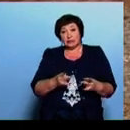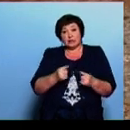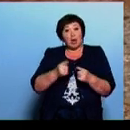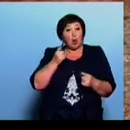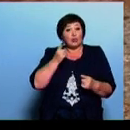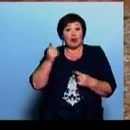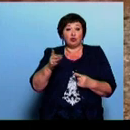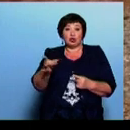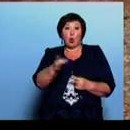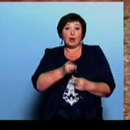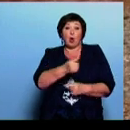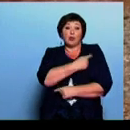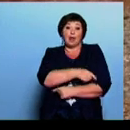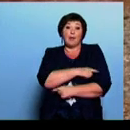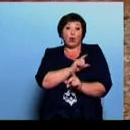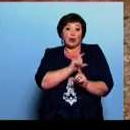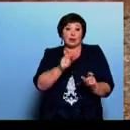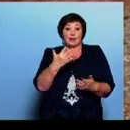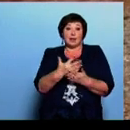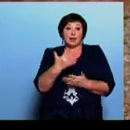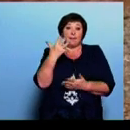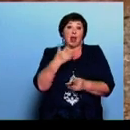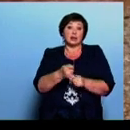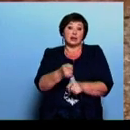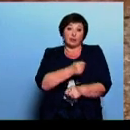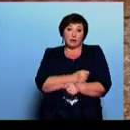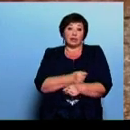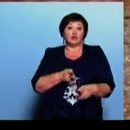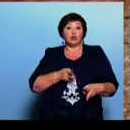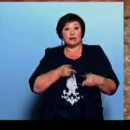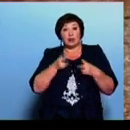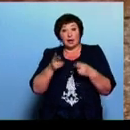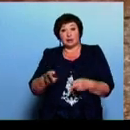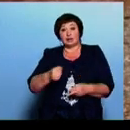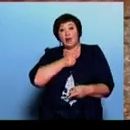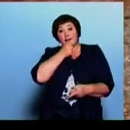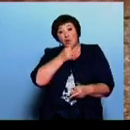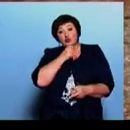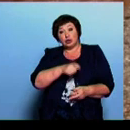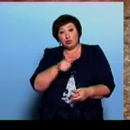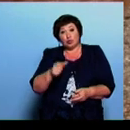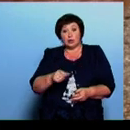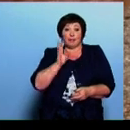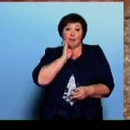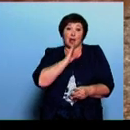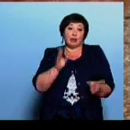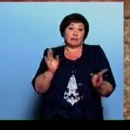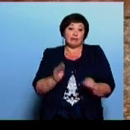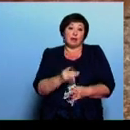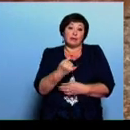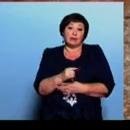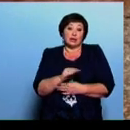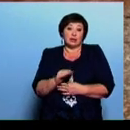от районной поликлиники. Тут порядка 5 километров, то есть добираться пожилым людям, мамам с маленькими детьми, то